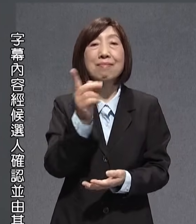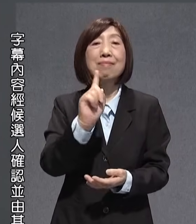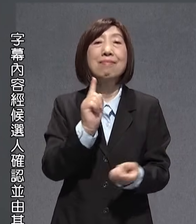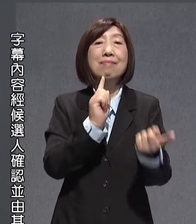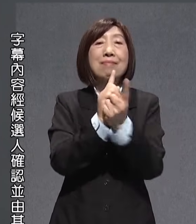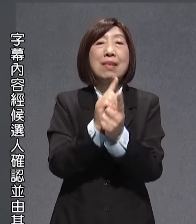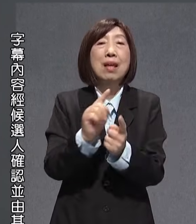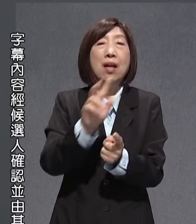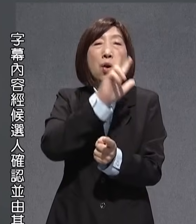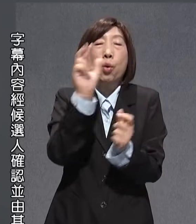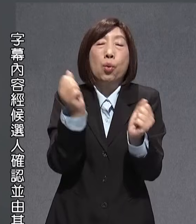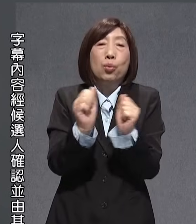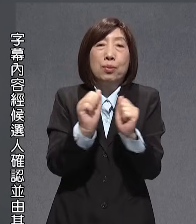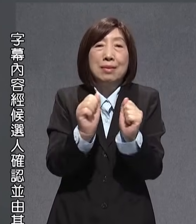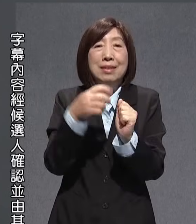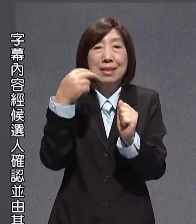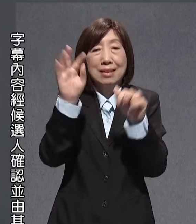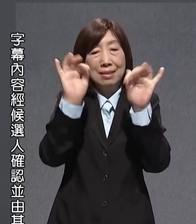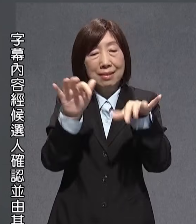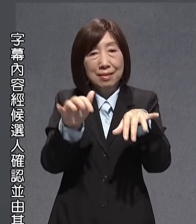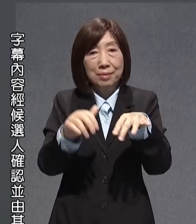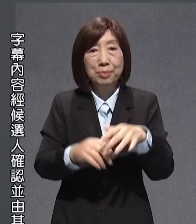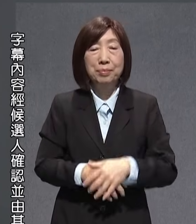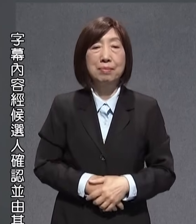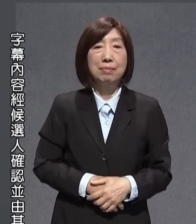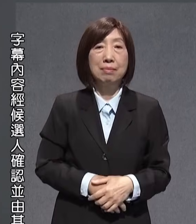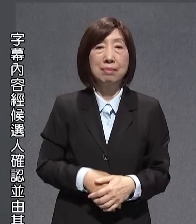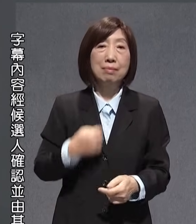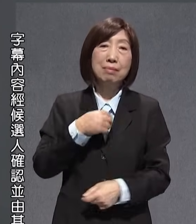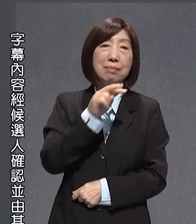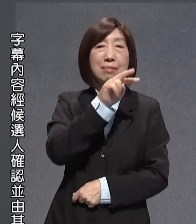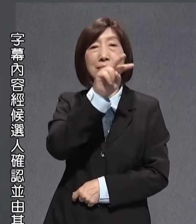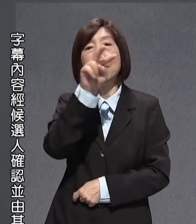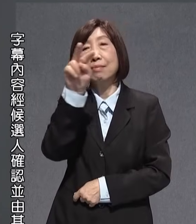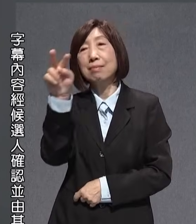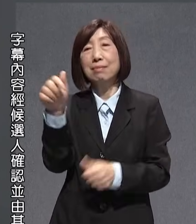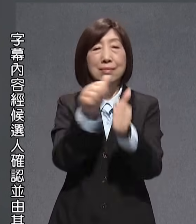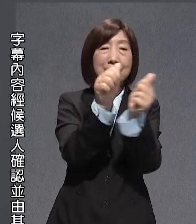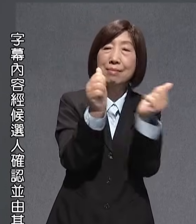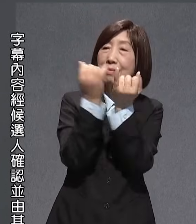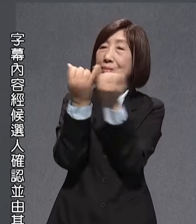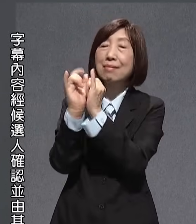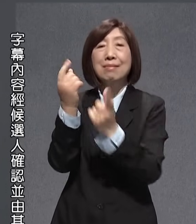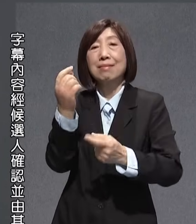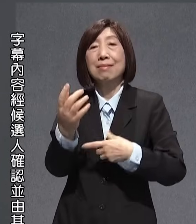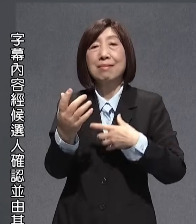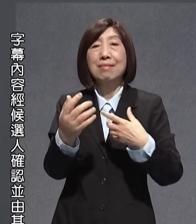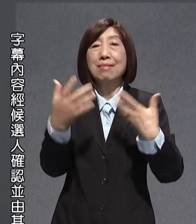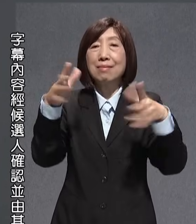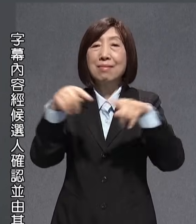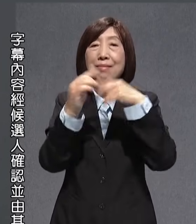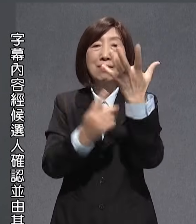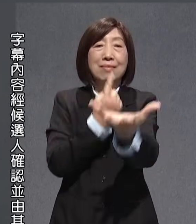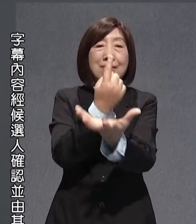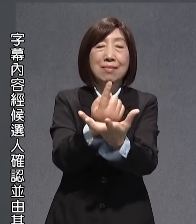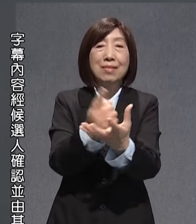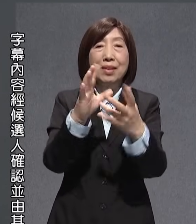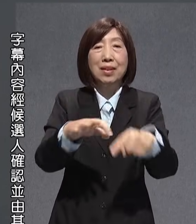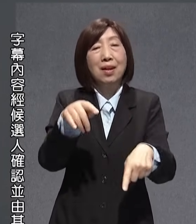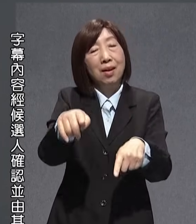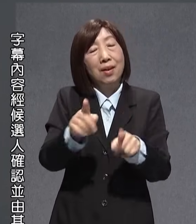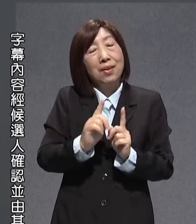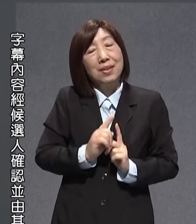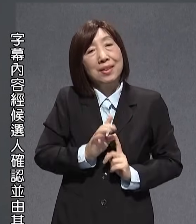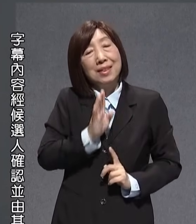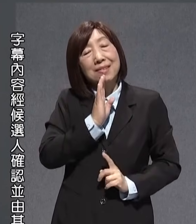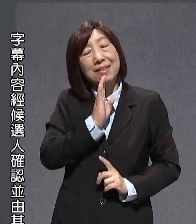寒流，而且又下着雨，但是我看到不分男女老幼踊跃参加，我很感激